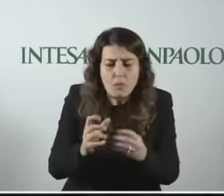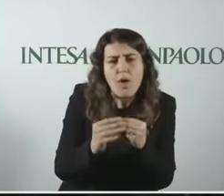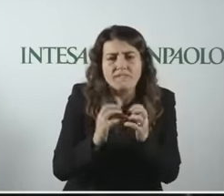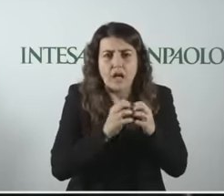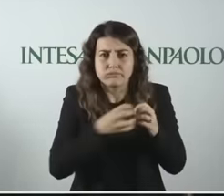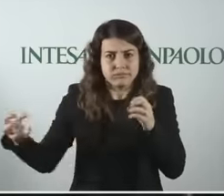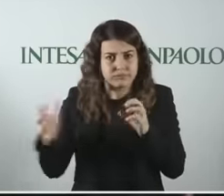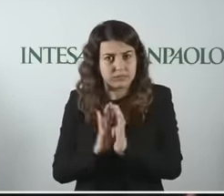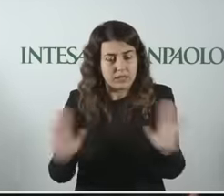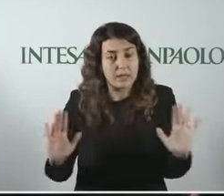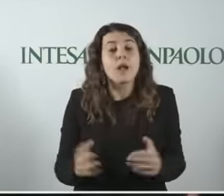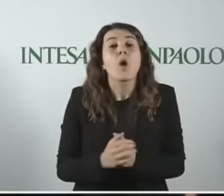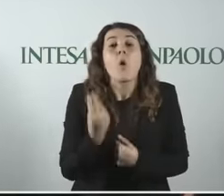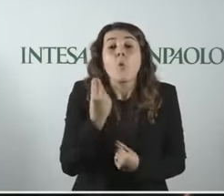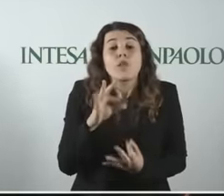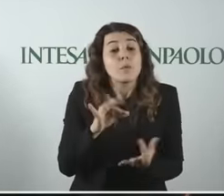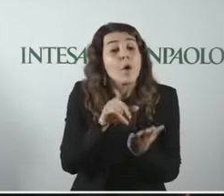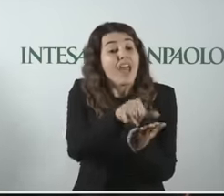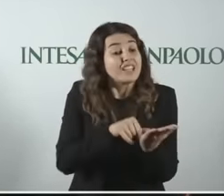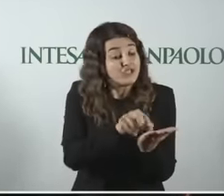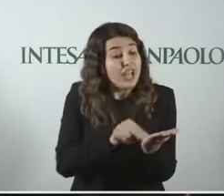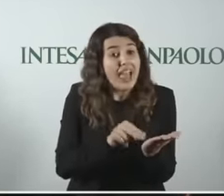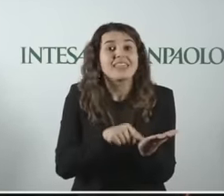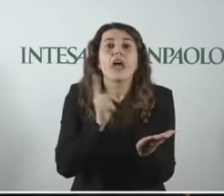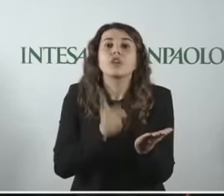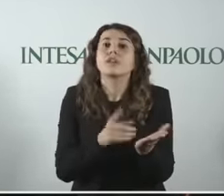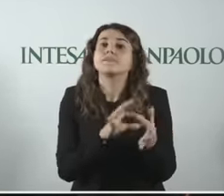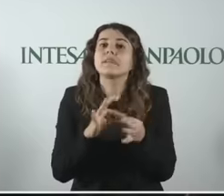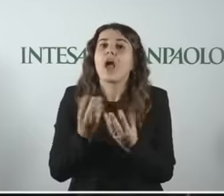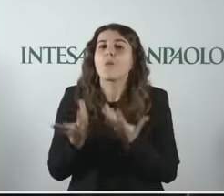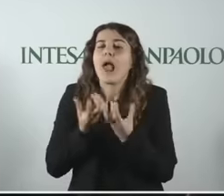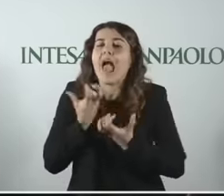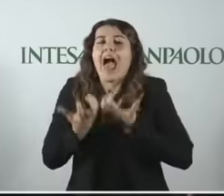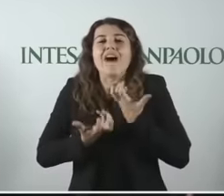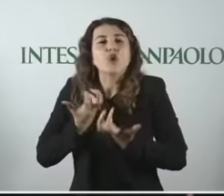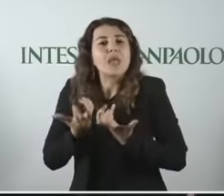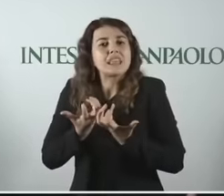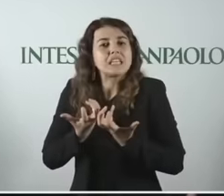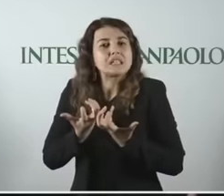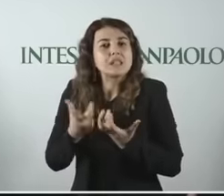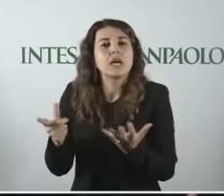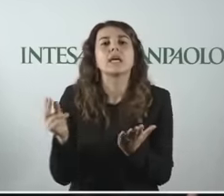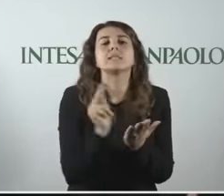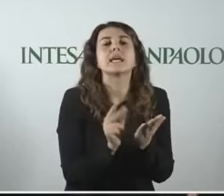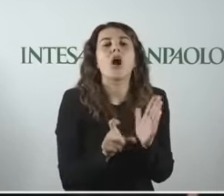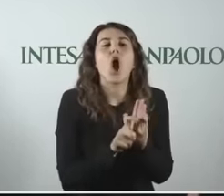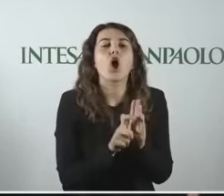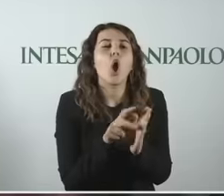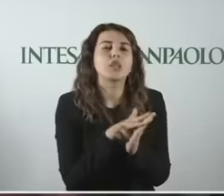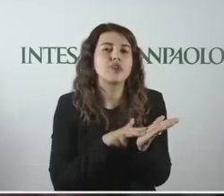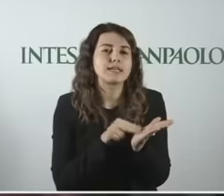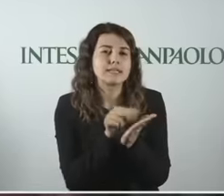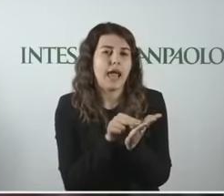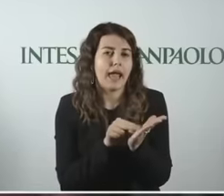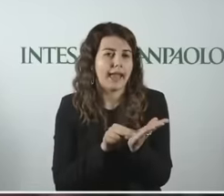quando si trattava di una ricetta che doveva avere un effetto afrodisiaco la scriveva in codice